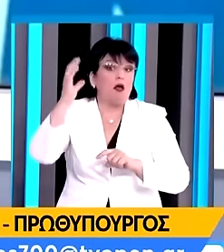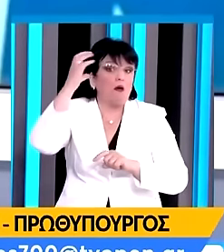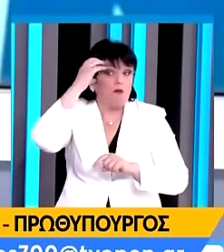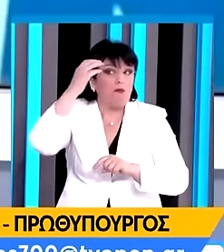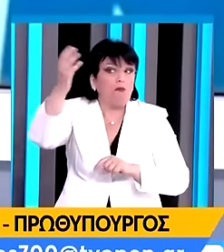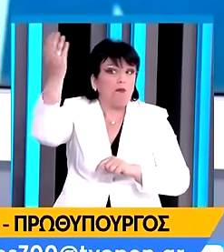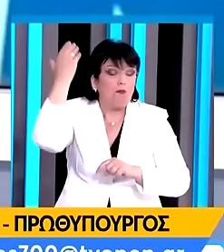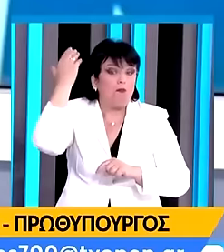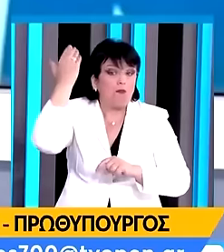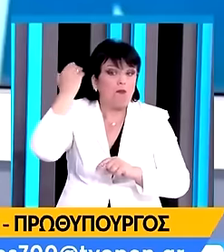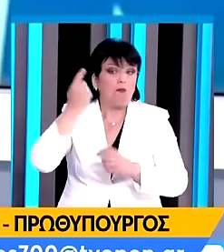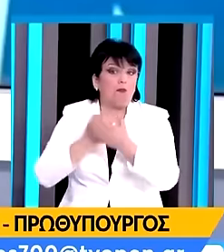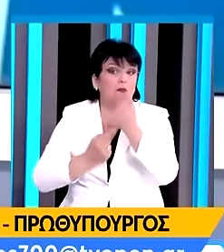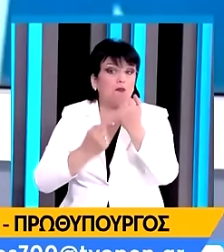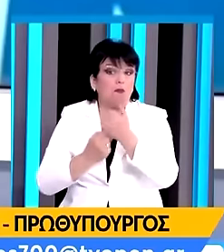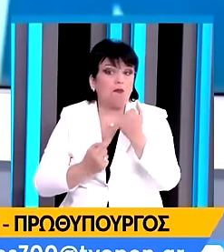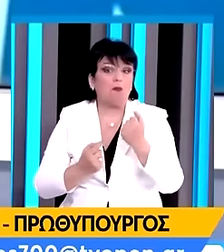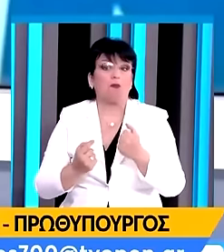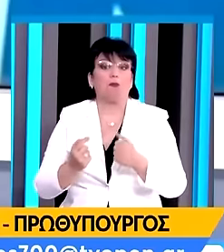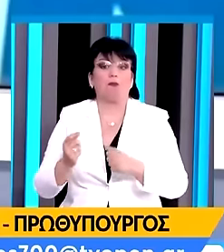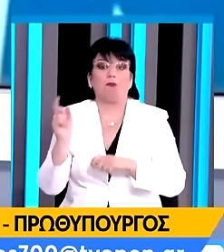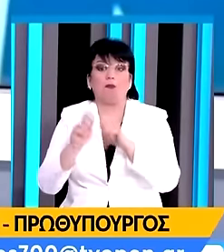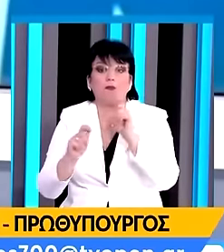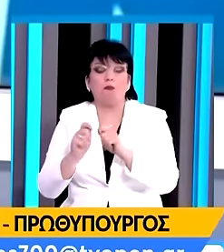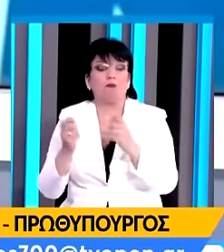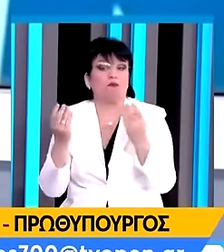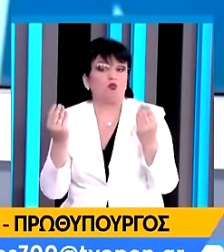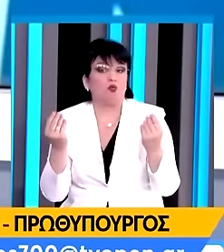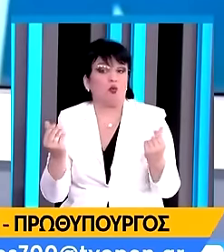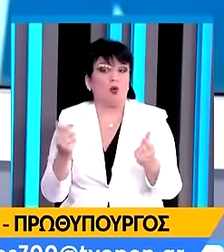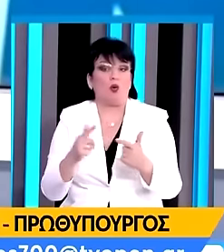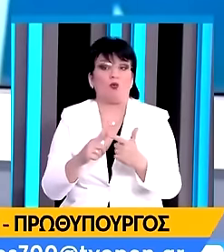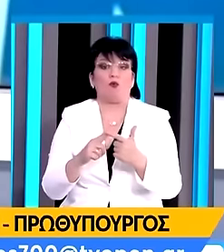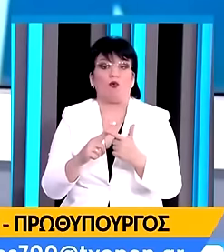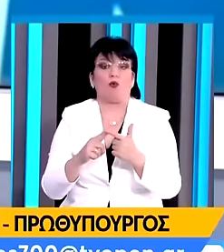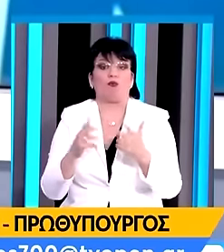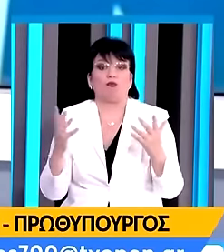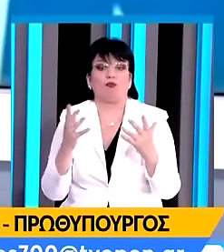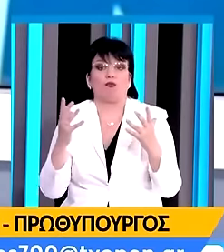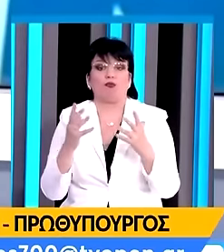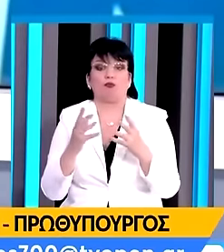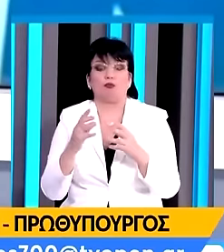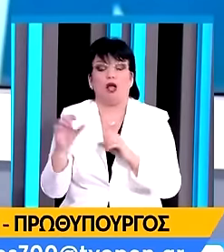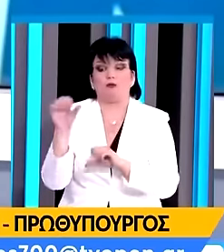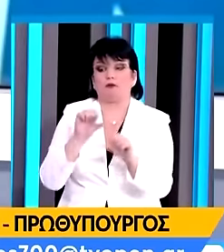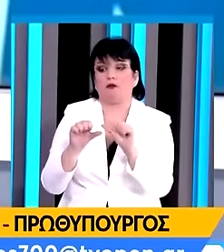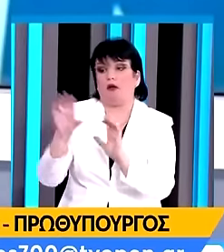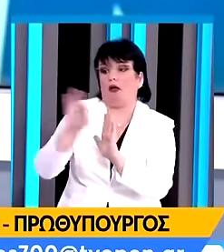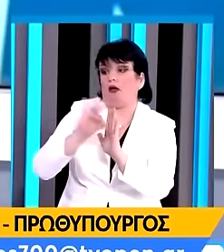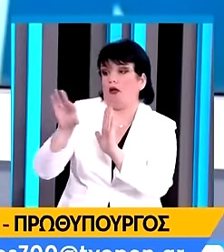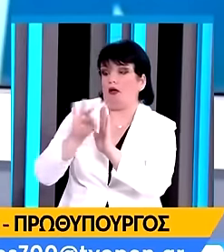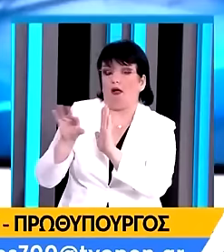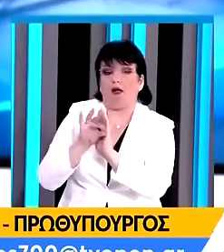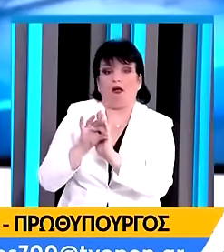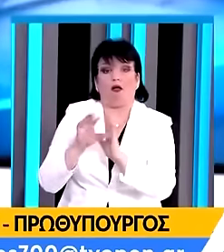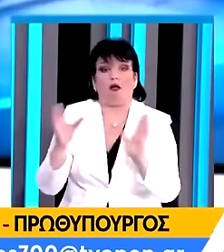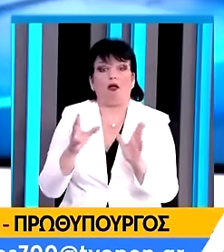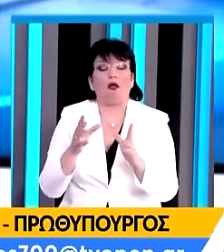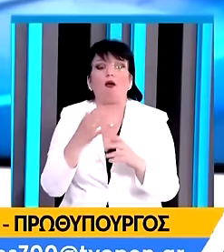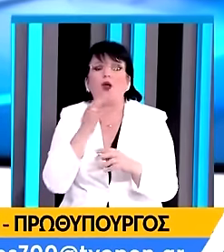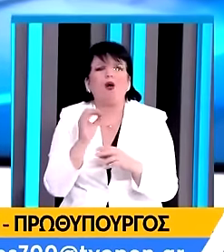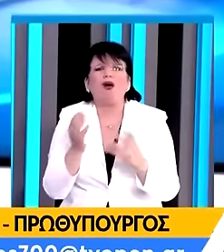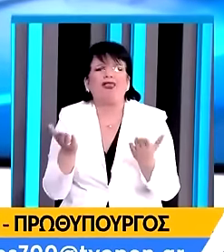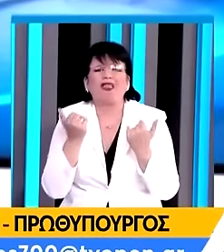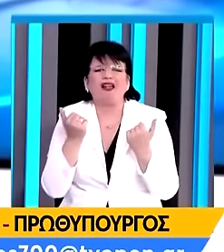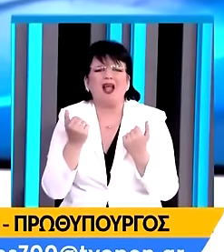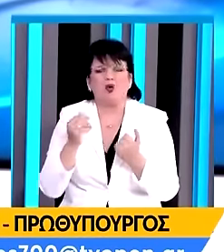τους εφεύρει, να τους κατασκευάσει με κάποιον τρόπο που να παραπέμπει σε αλχημία και να τους προσλάβουμε, να έρθει να μας το πει. Γιατί δεν έρχονται